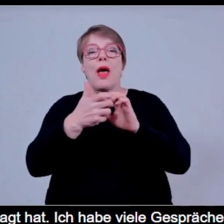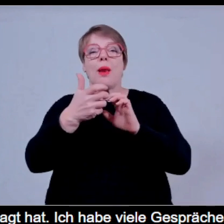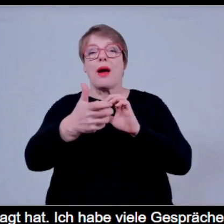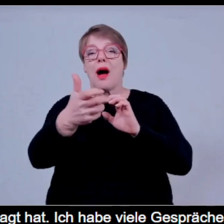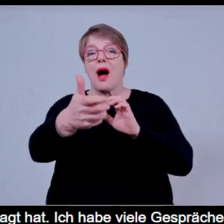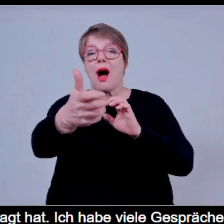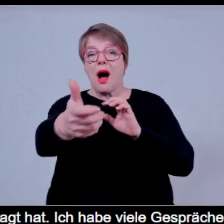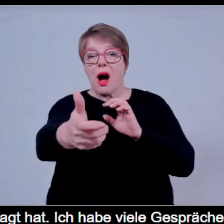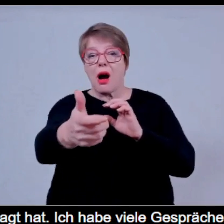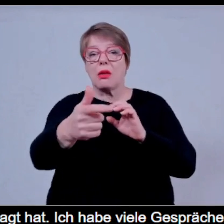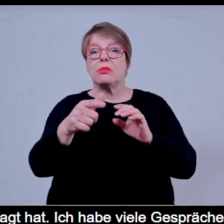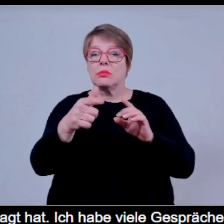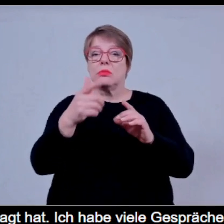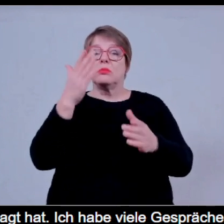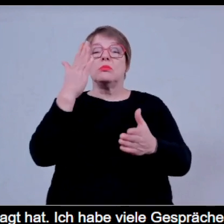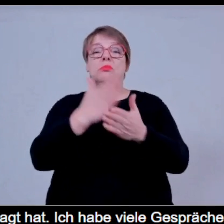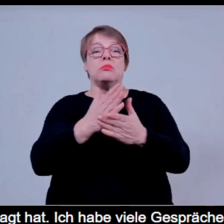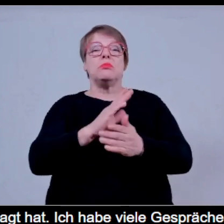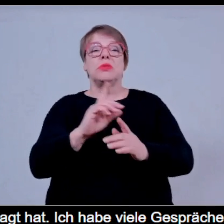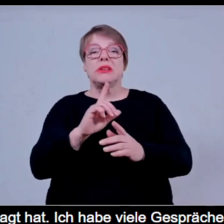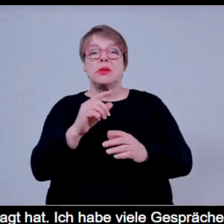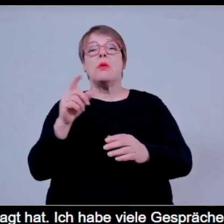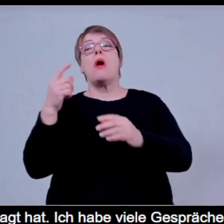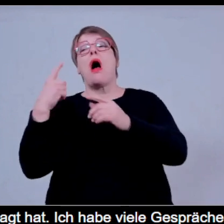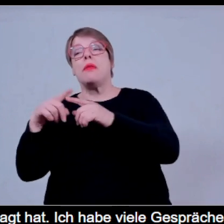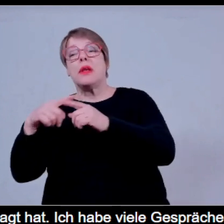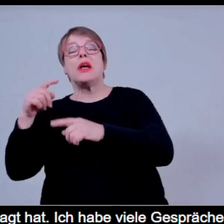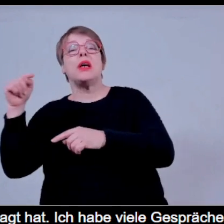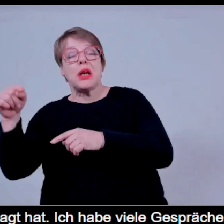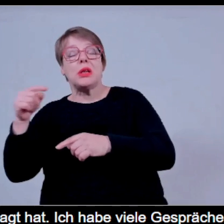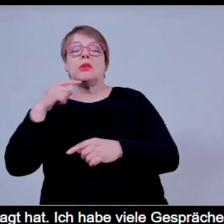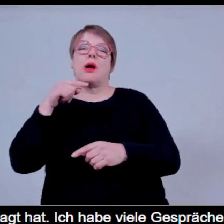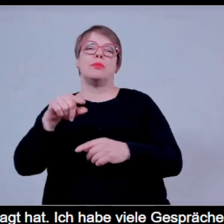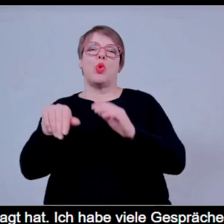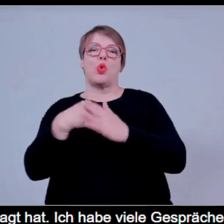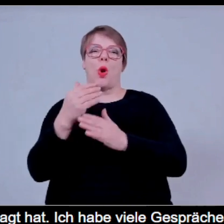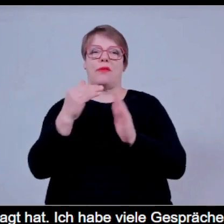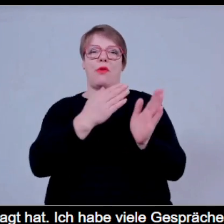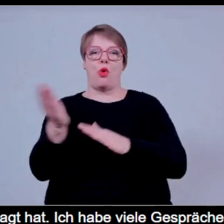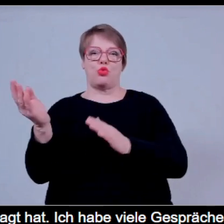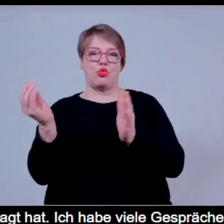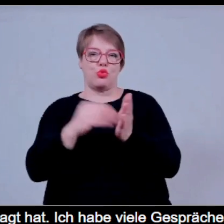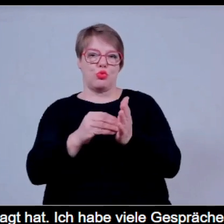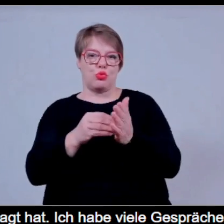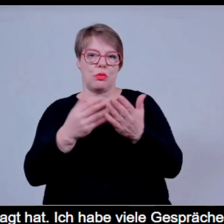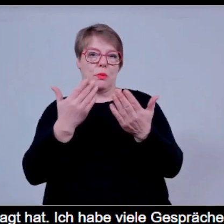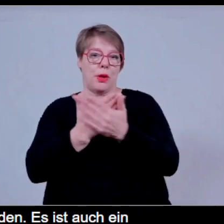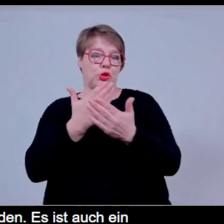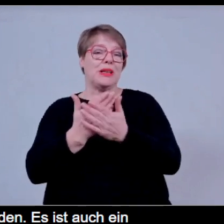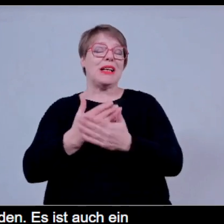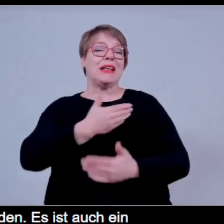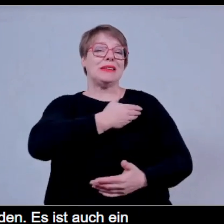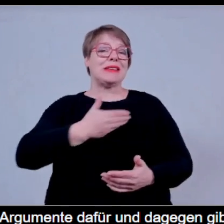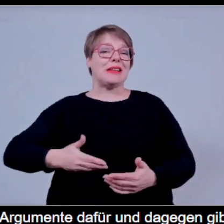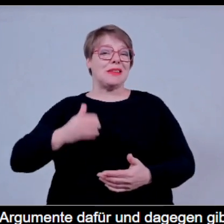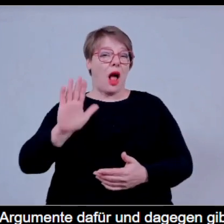aus verschiedenen Gründen, die ich nochmal darstellen will. Wir sehen, dass in Europa von 27 Staaten bei 23 Staaten keine Maskenpflicht